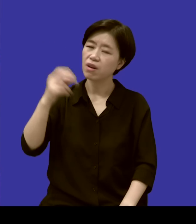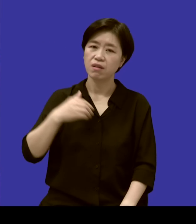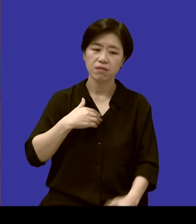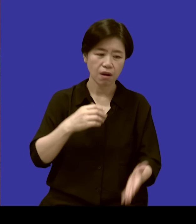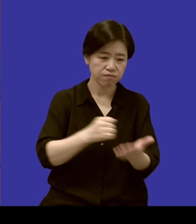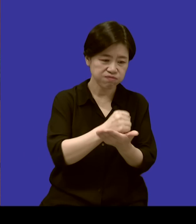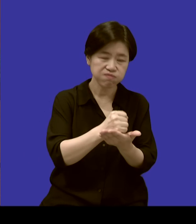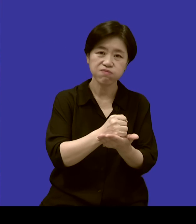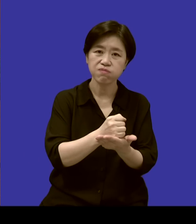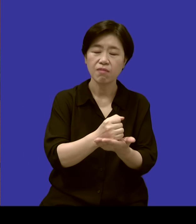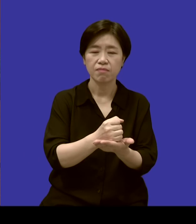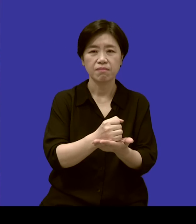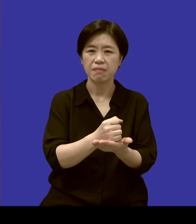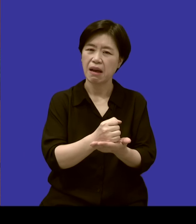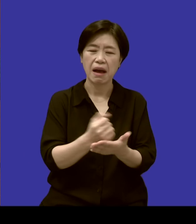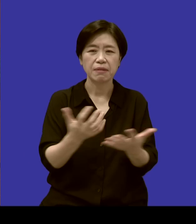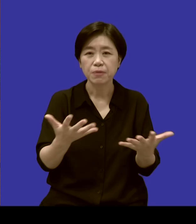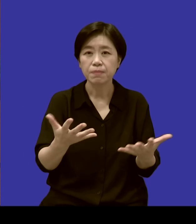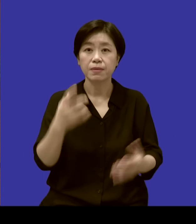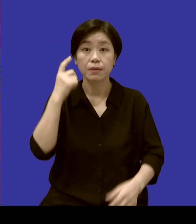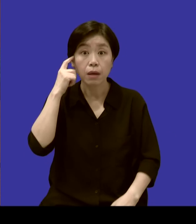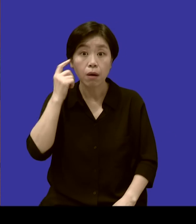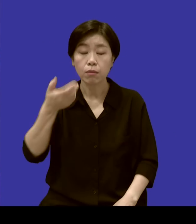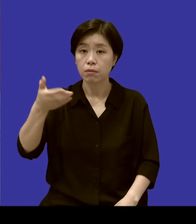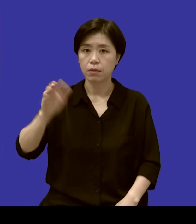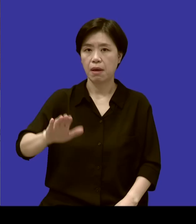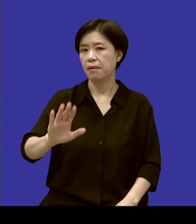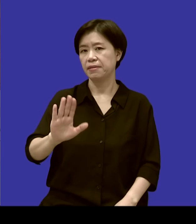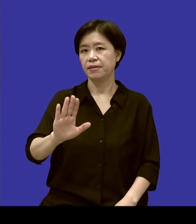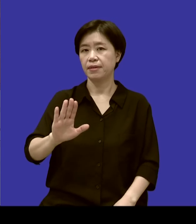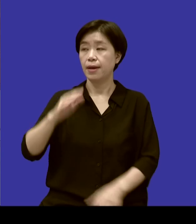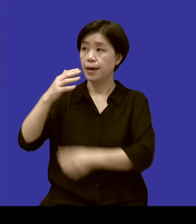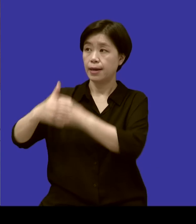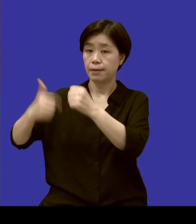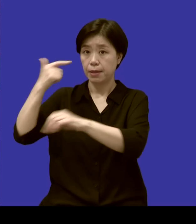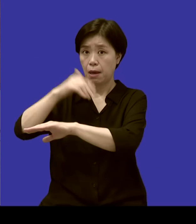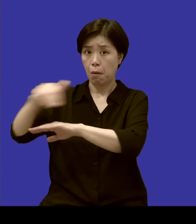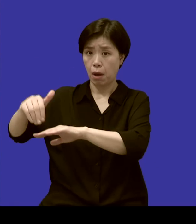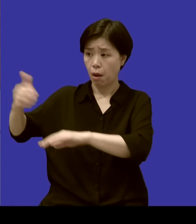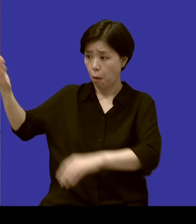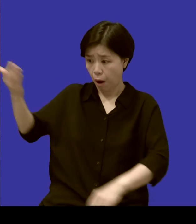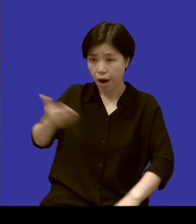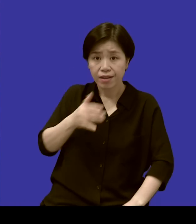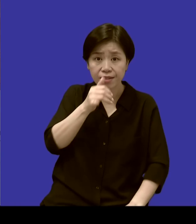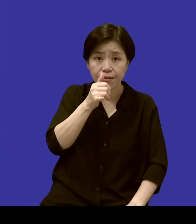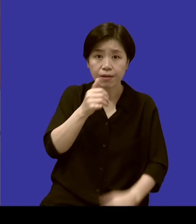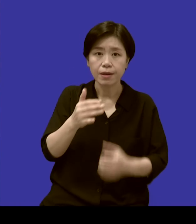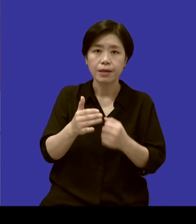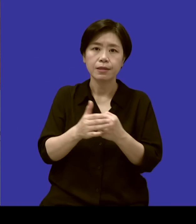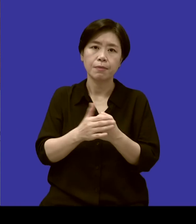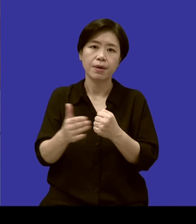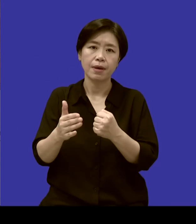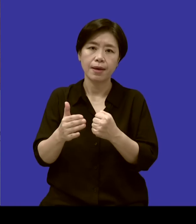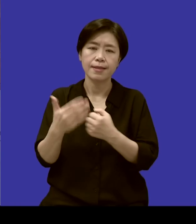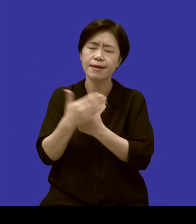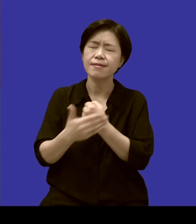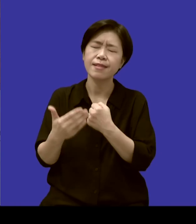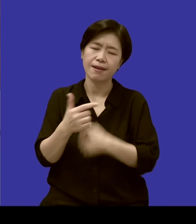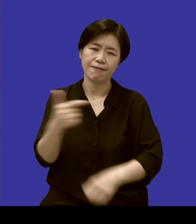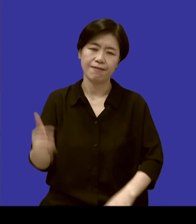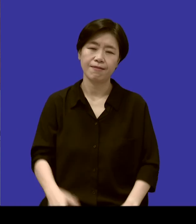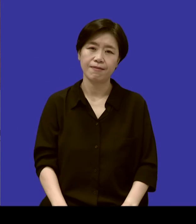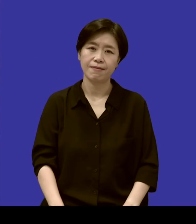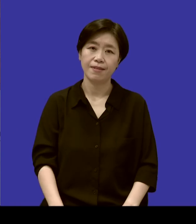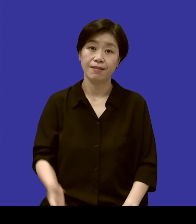다 하나님의 계획과 섭리가 있었던 거잖아요. 네네. 또 은혜 받으면 제가 결신을 잘해요. 예. 결신을 너무